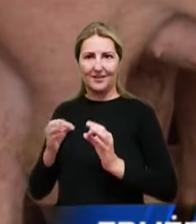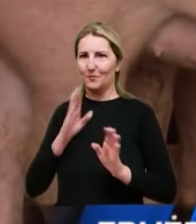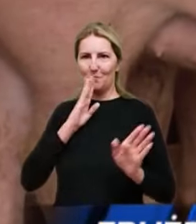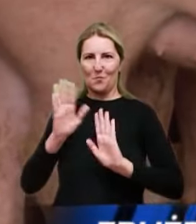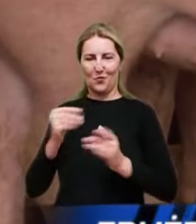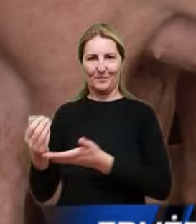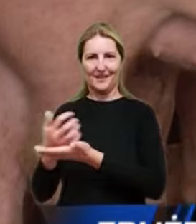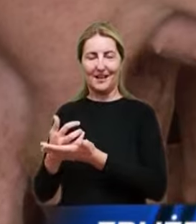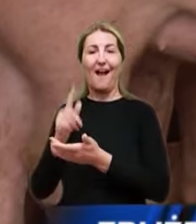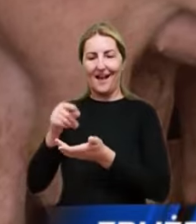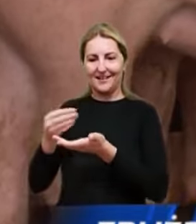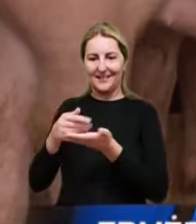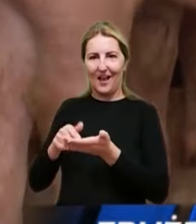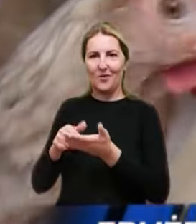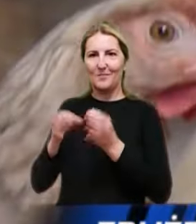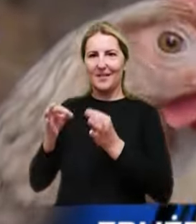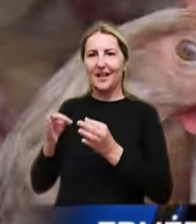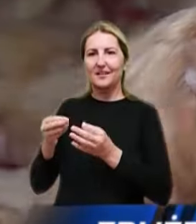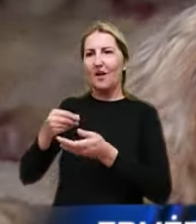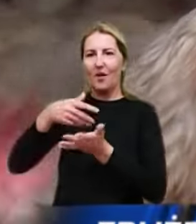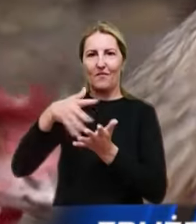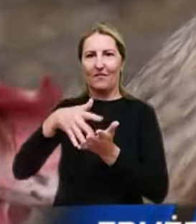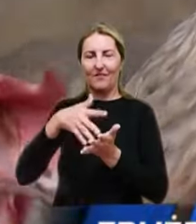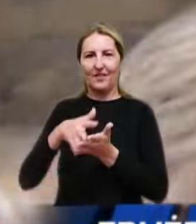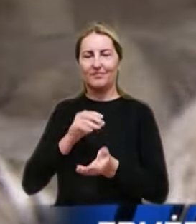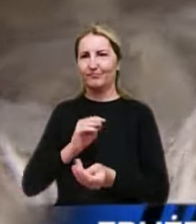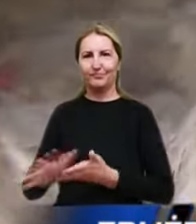ten zarobek jest zjadany przez koszty.